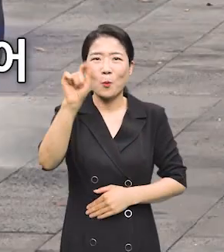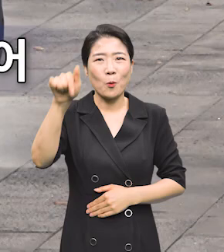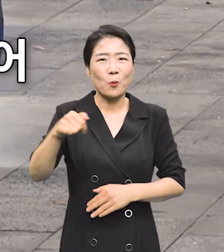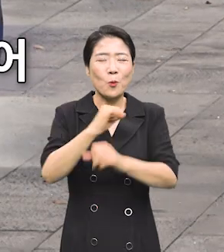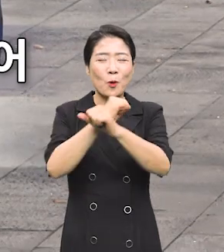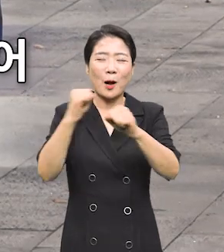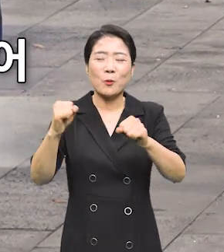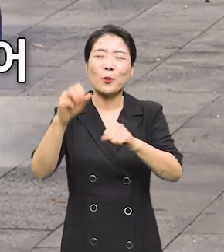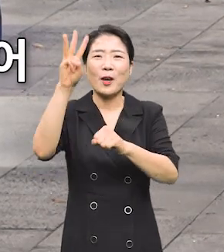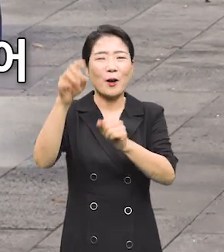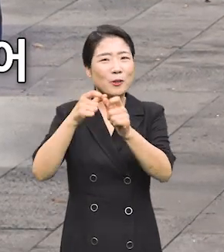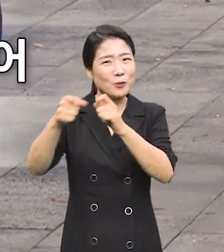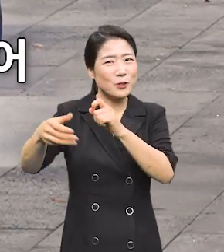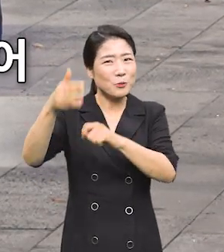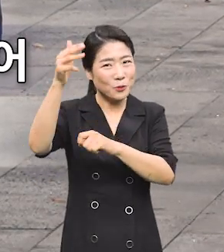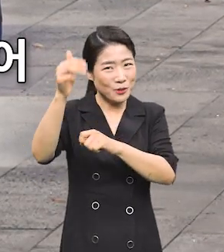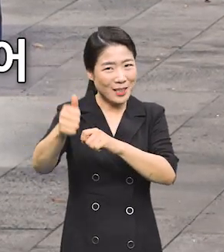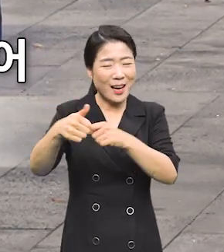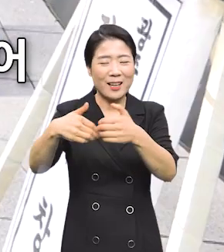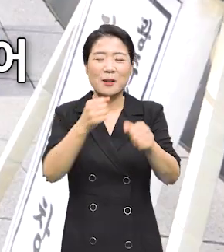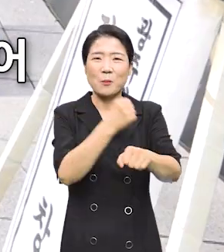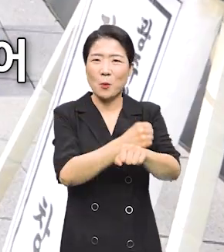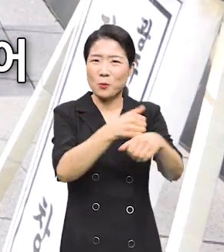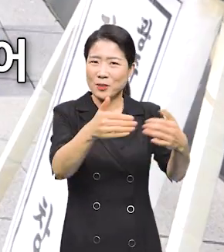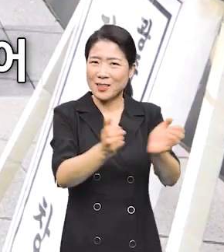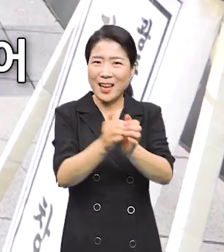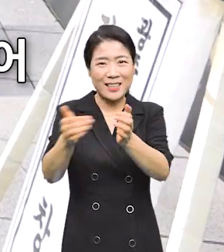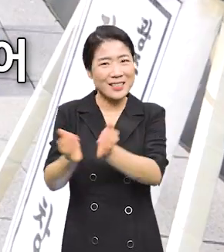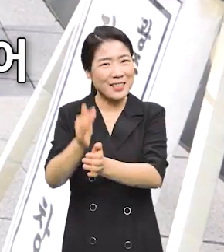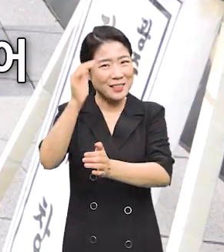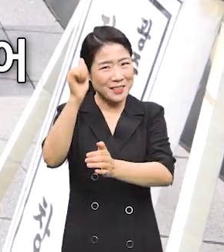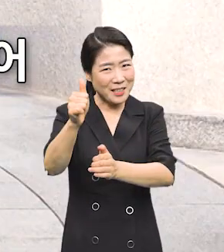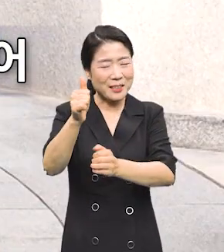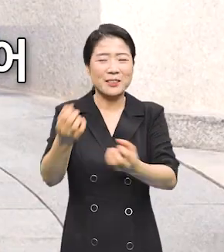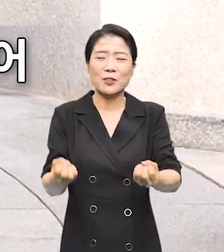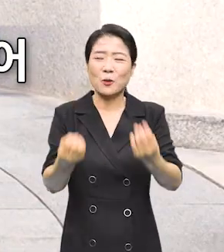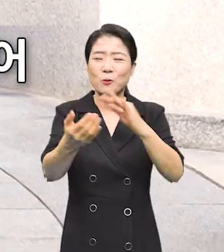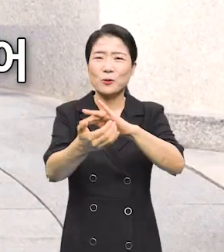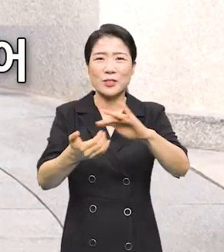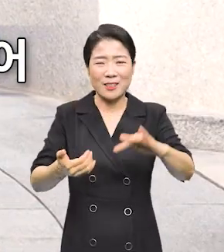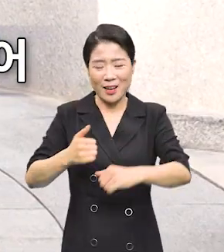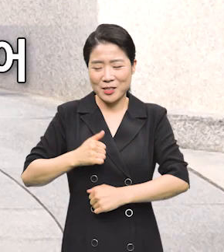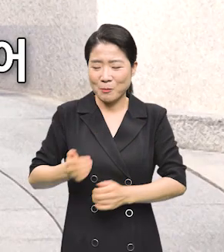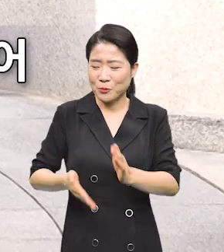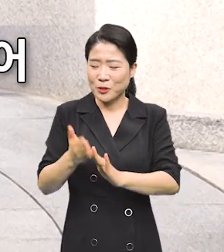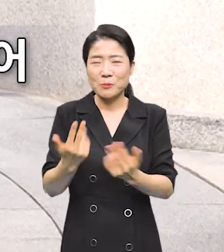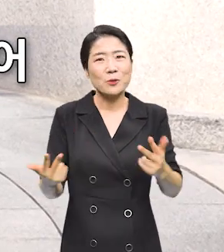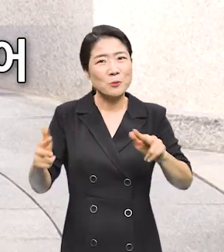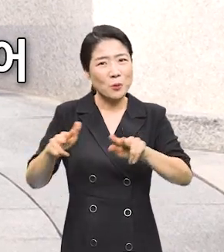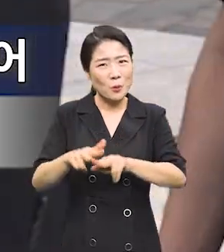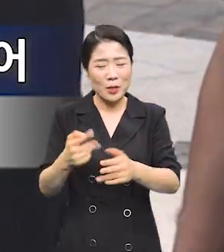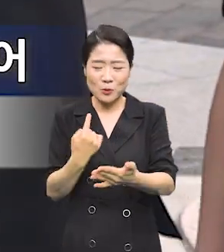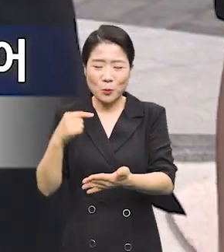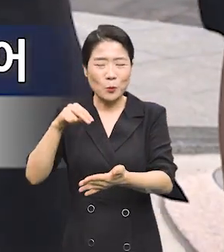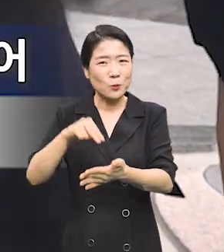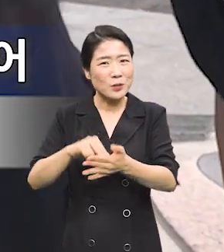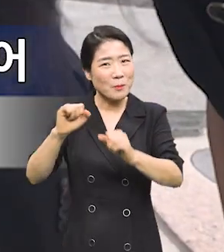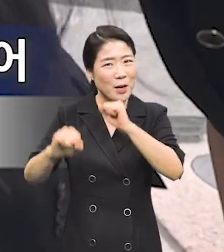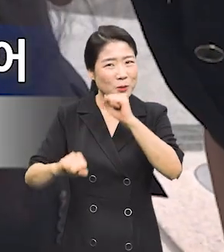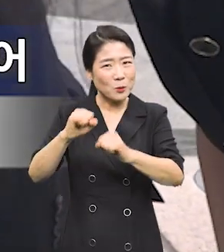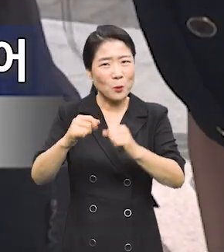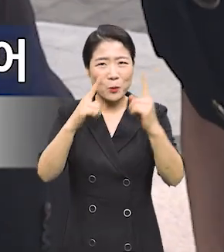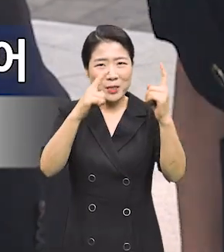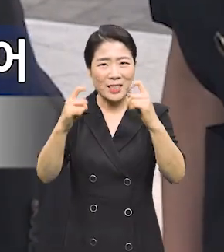광주광역시장과 고욱 광복회 광주광역시 지부장, 보훈단체장 등 각계각층은 경축식에 앞서